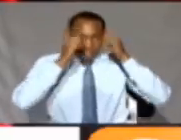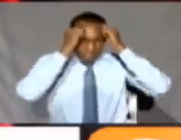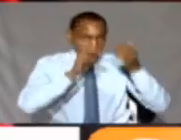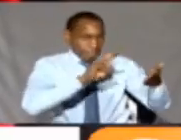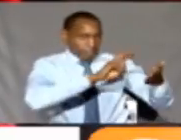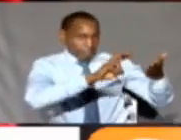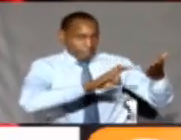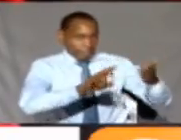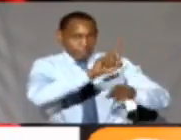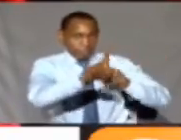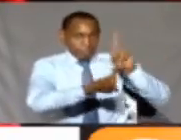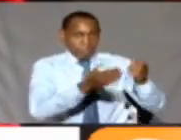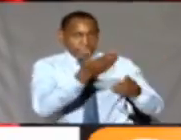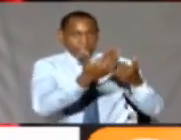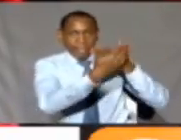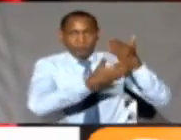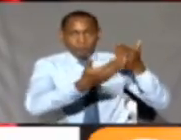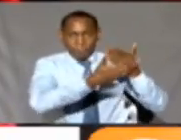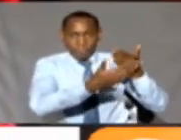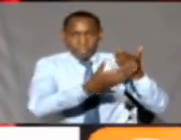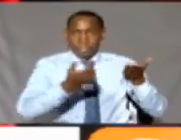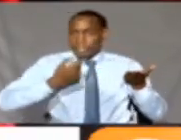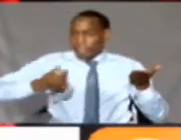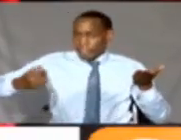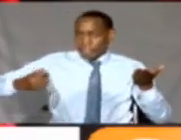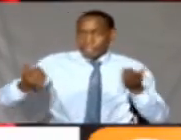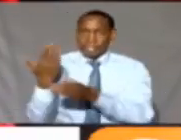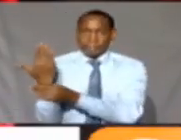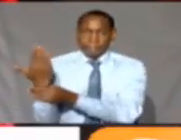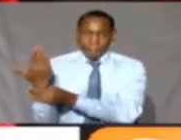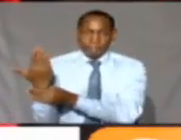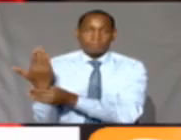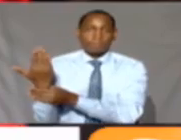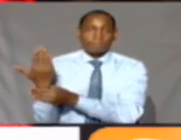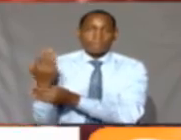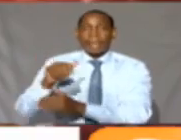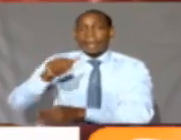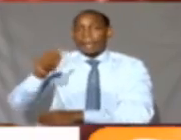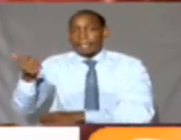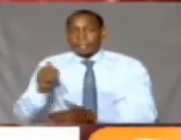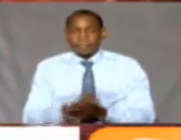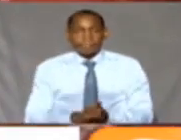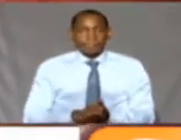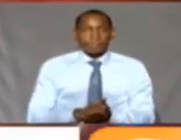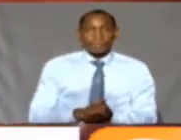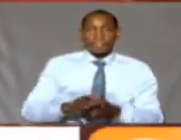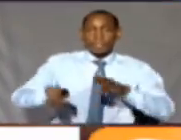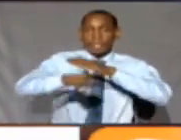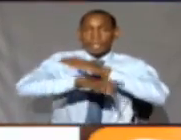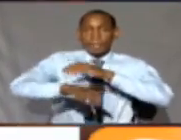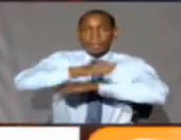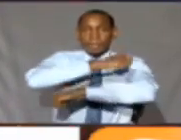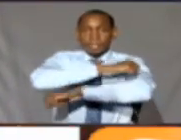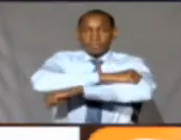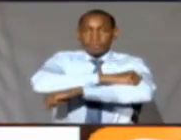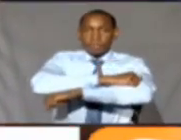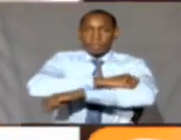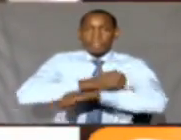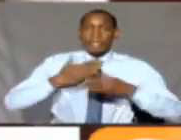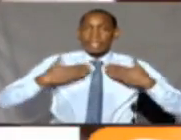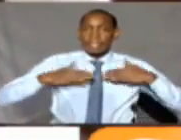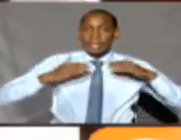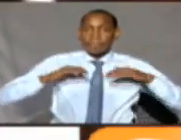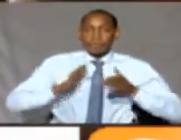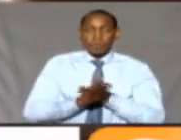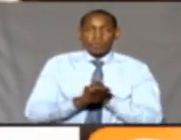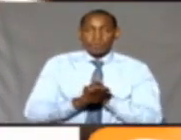nasoma maswali kwenye tarakilishi, wanaandika kwa karatasi nyingine. Katika shule ya msingi ya Maralal huko Samburu,